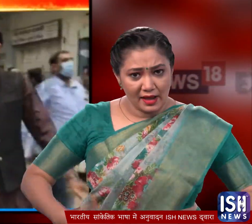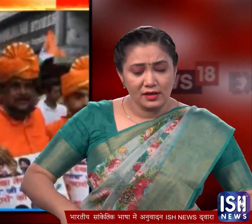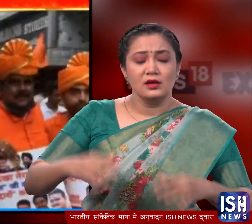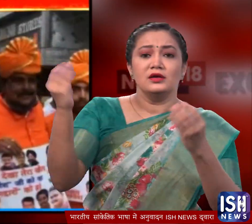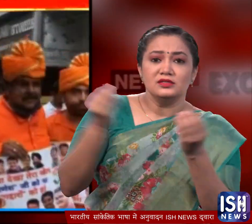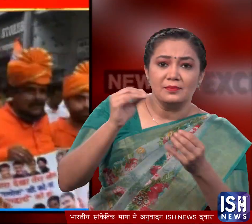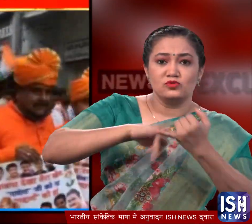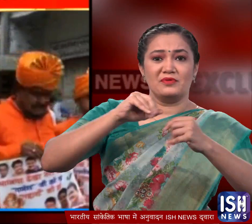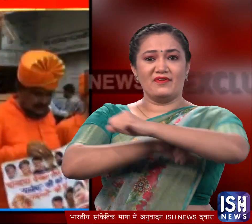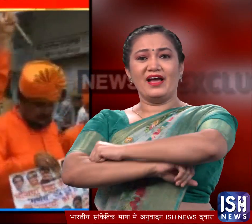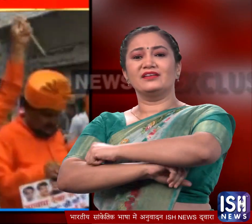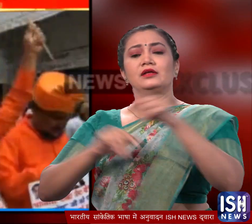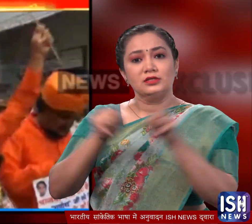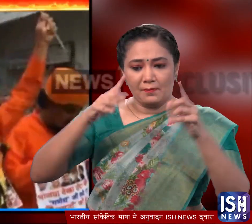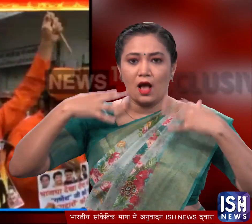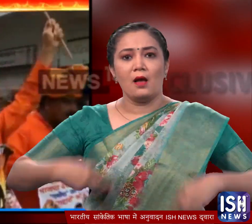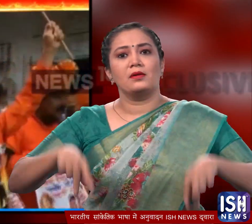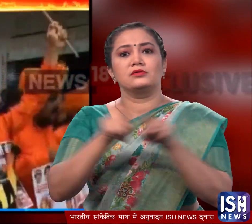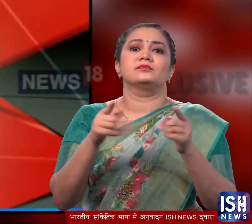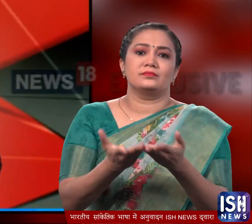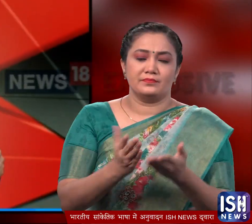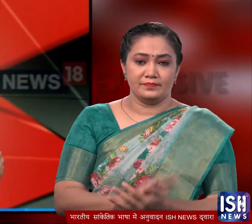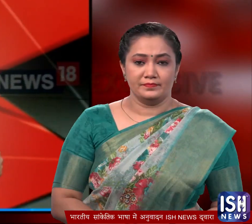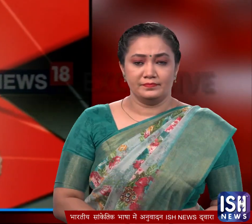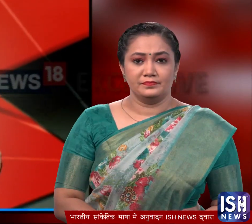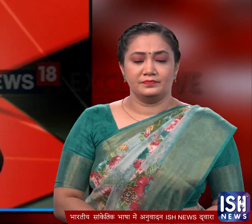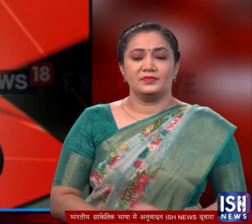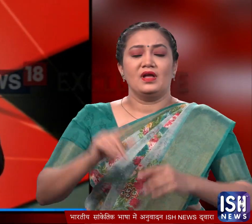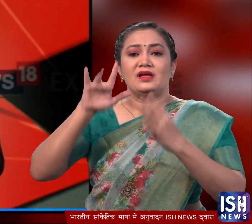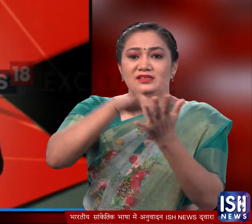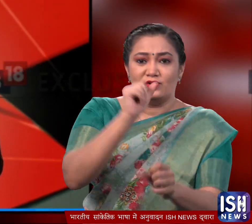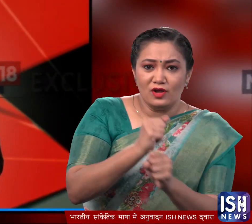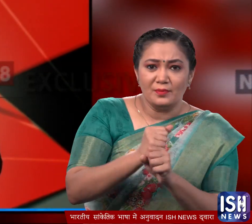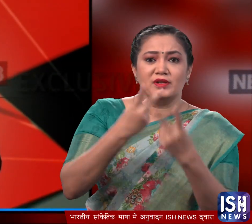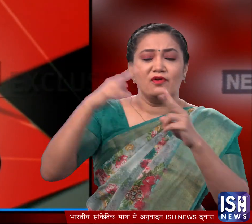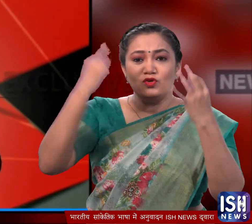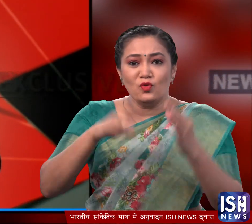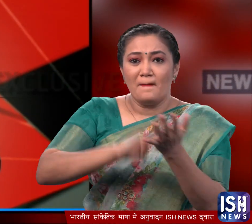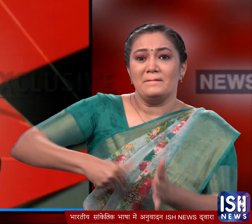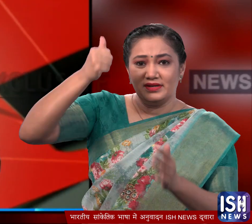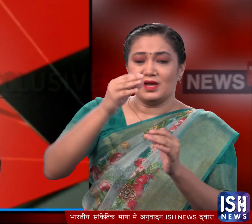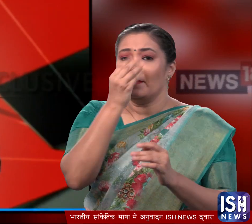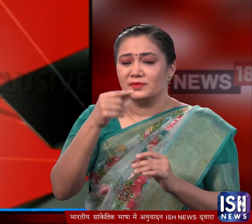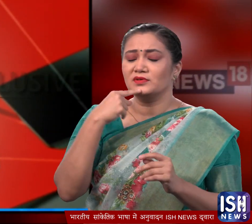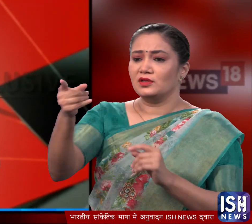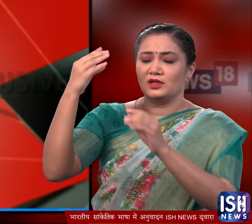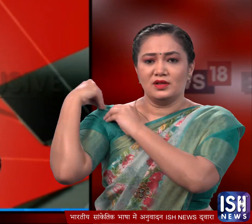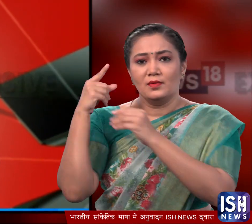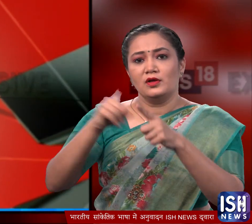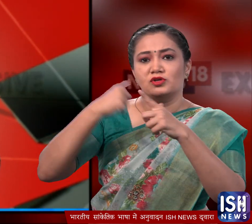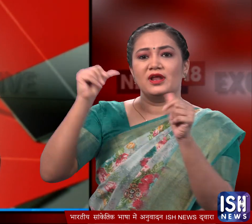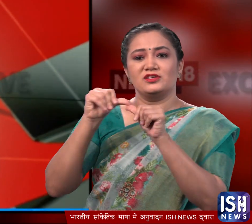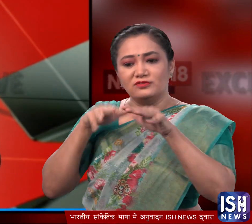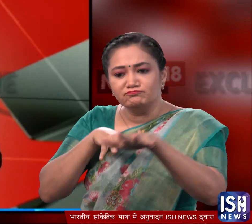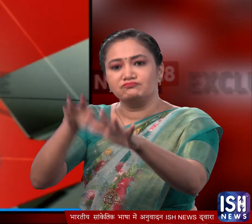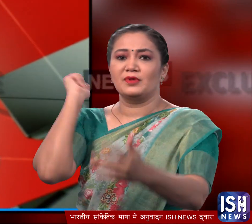पहने तो कुछ स्वामी विवेकानंद जैसी वेशभूषा में दिखे। सौभाग्य की बात यह कि केंद्र सरकार में नए बने मंत्रियों को बीजेपी ने जन आशीर्वाद